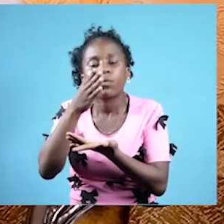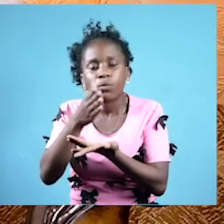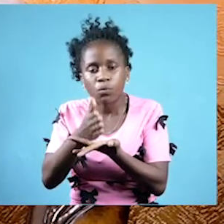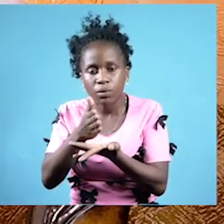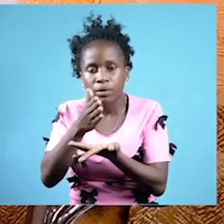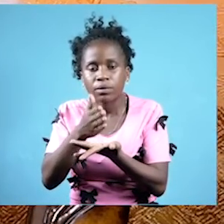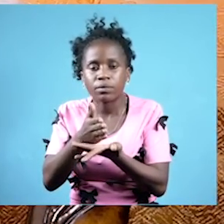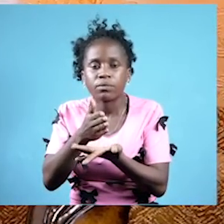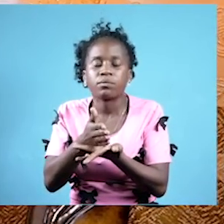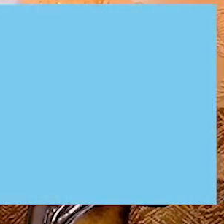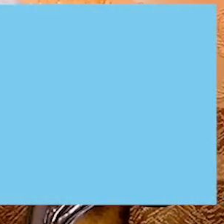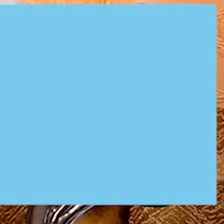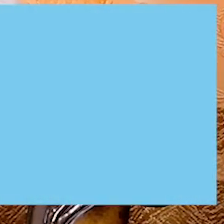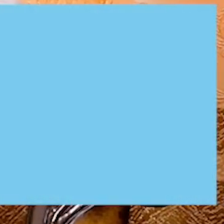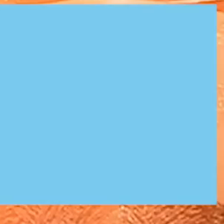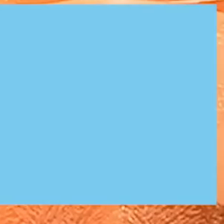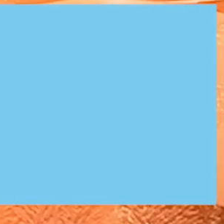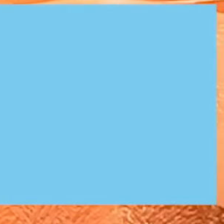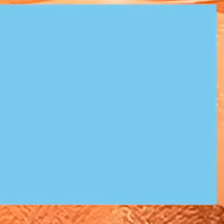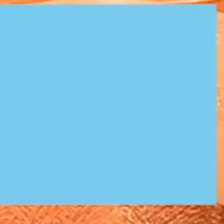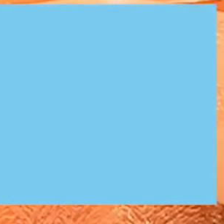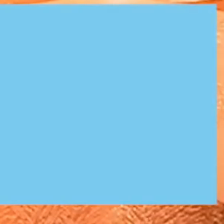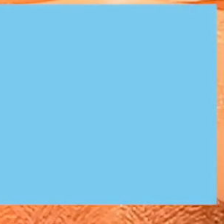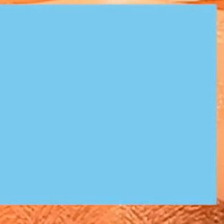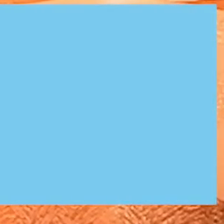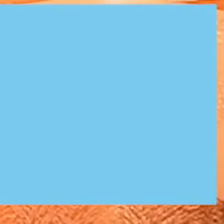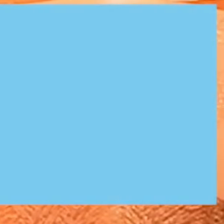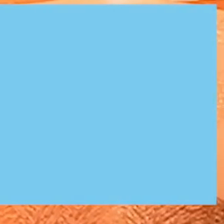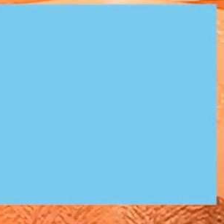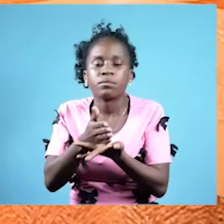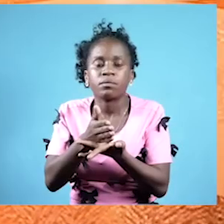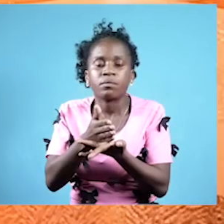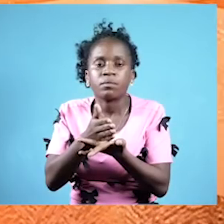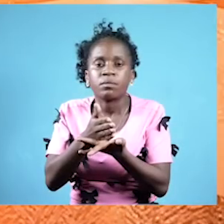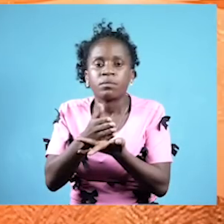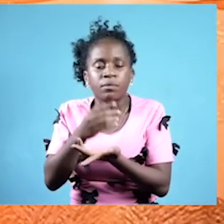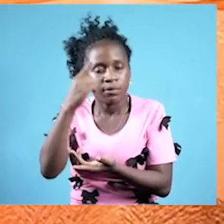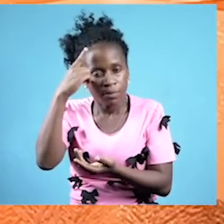ana uhakika na lile analolisimamia, hakuyumba.